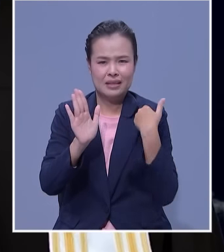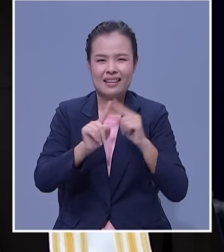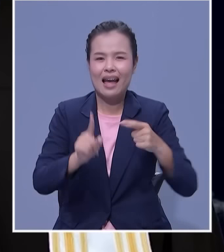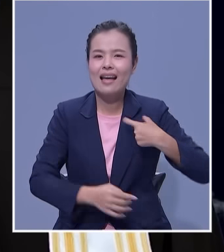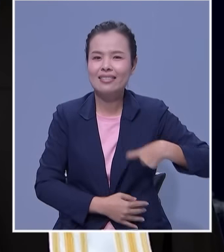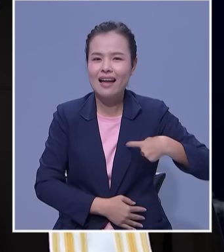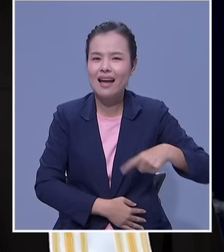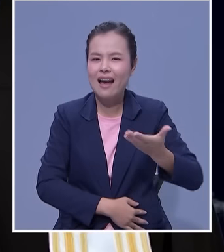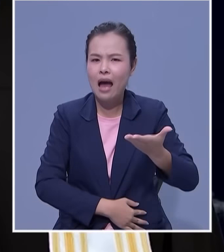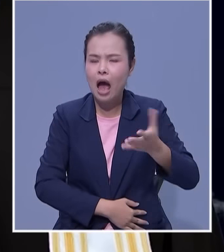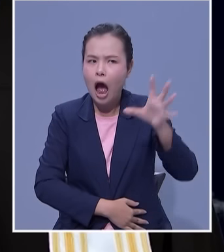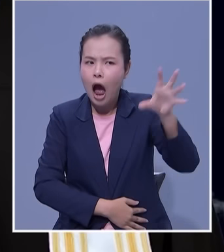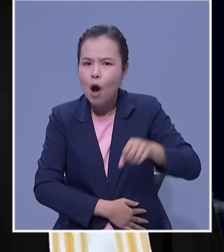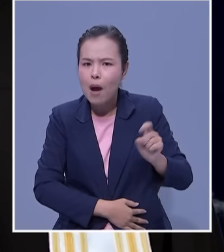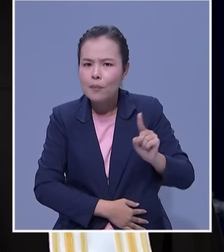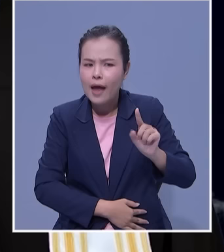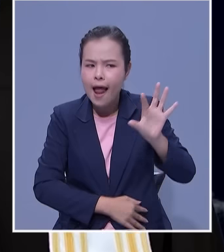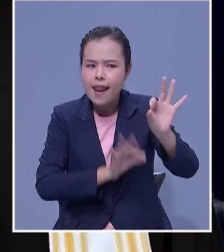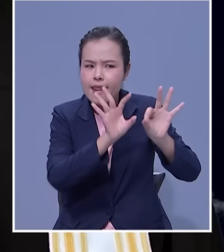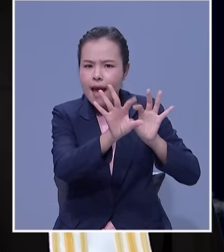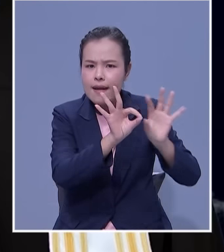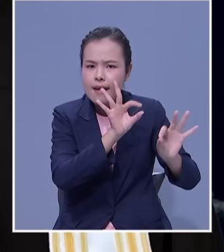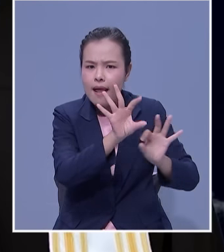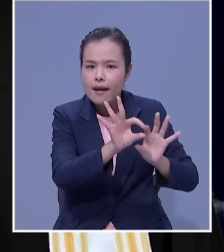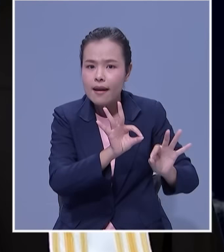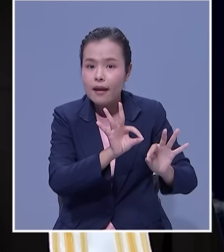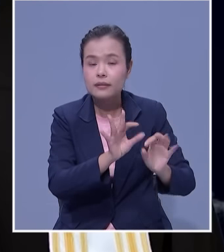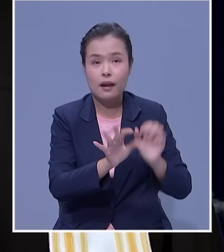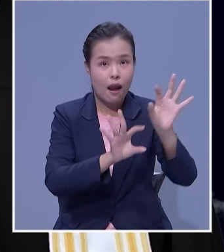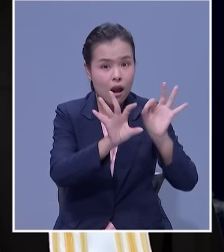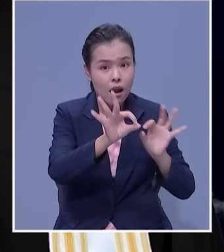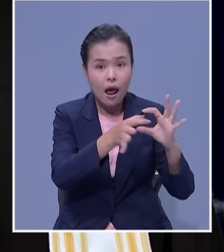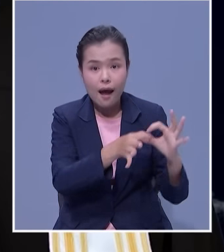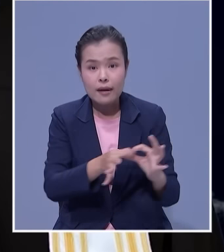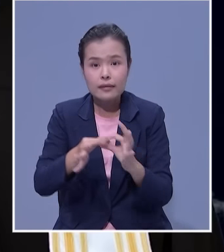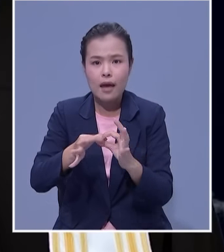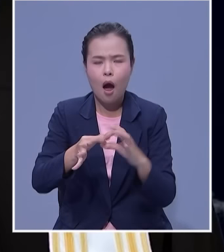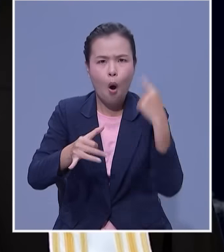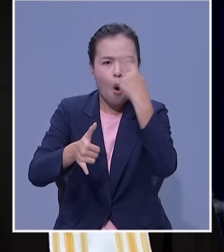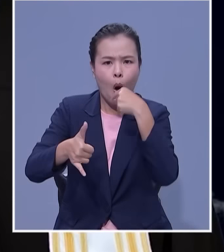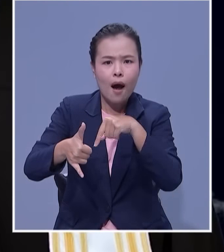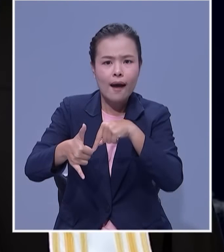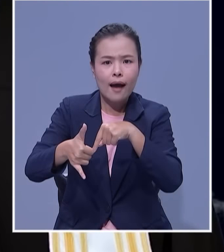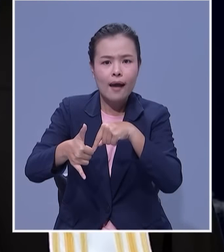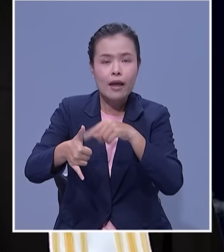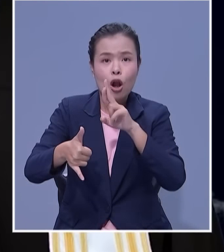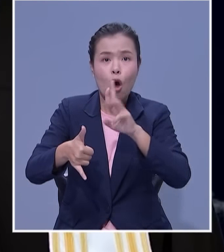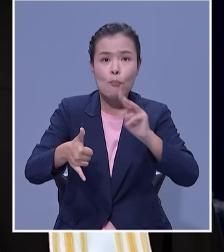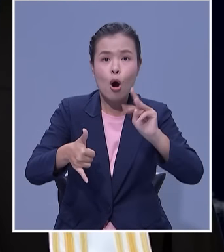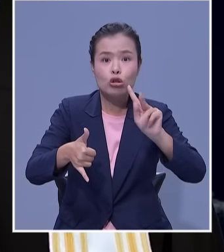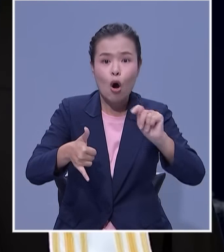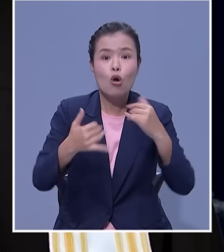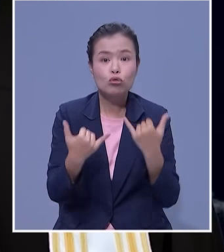เดชาคงไปหยิบยกเอาบางข้อที่มันจะไปเกี่ยวเนื่องเกี่ยวโยงกับคนที่อาจจะคึ้ว่าเป็นรัฐมนตรีณตอนนี้ก็